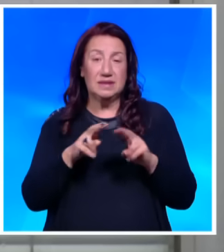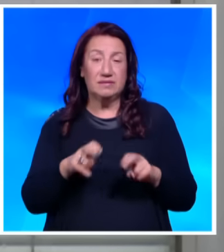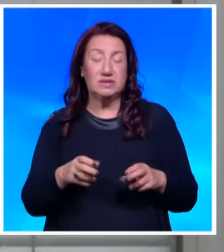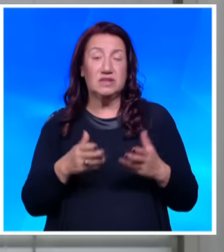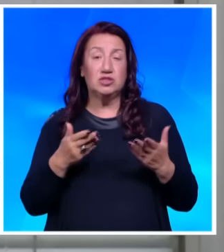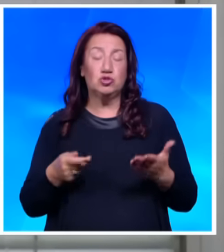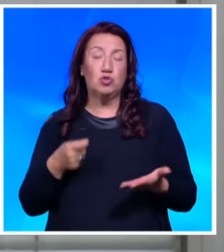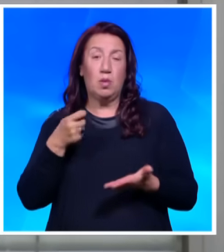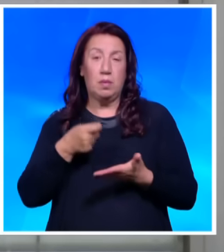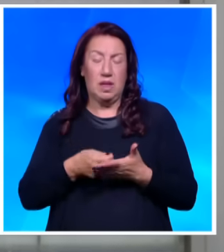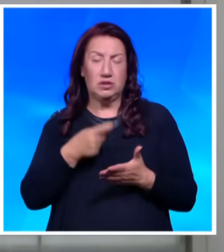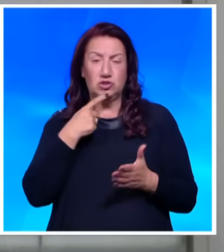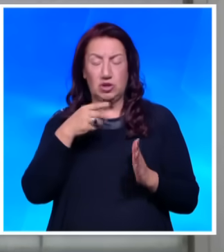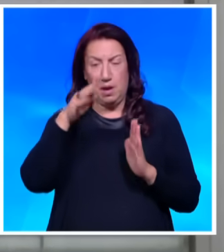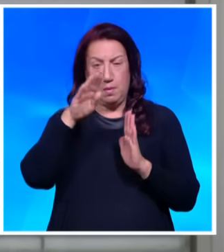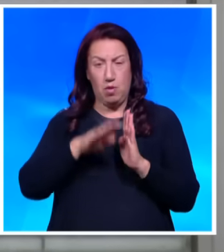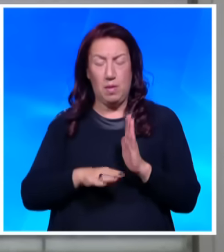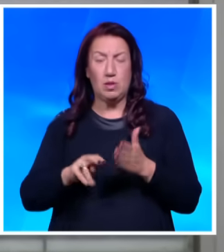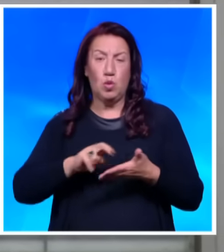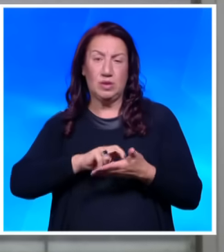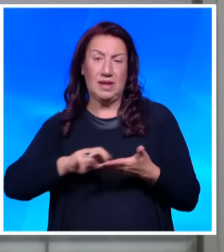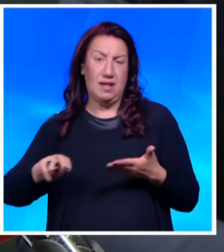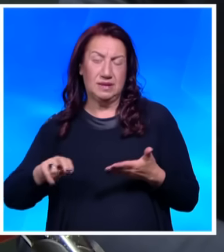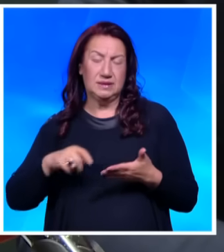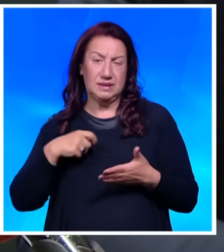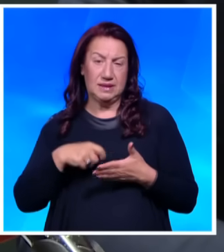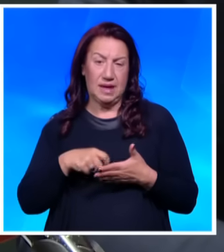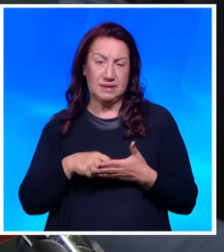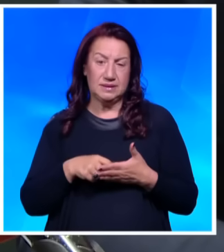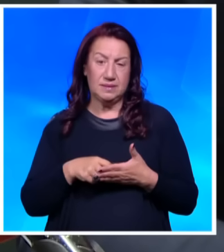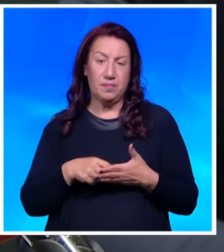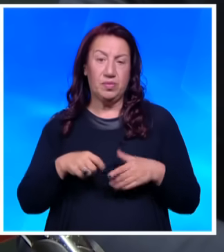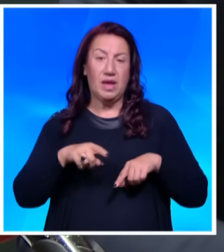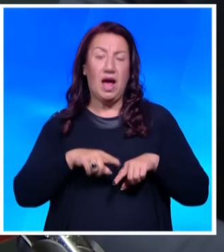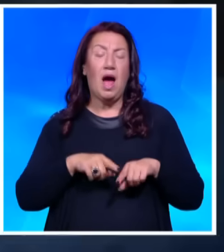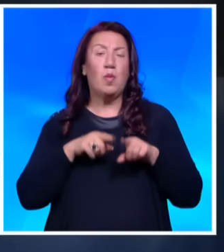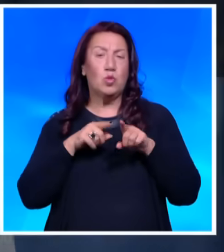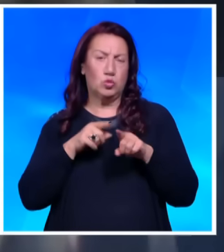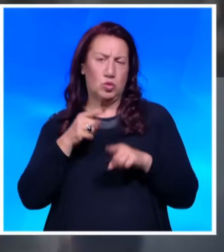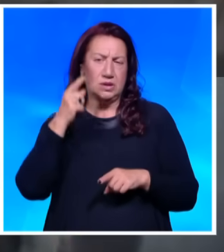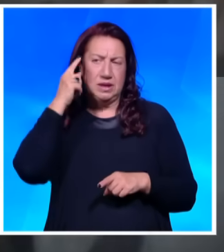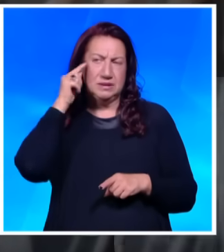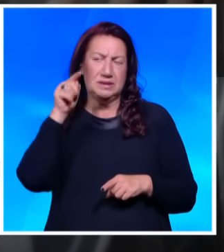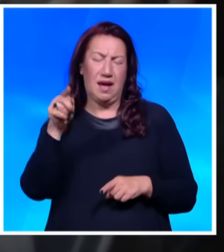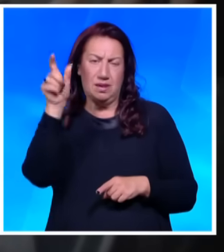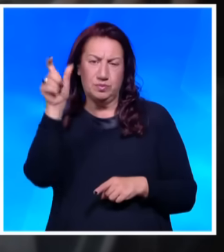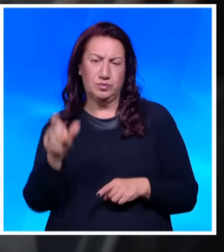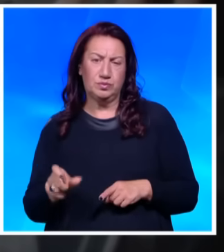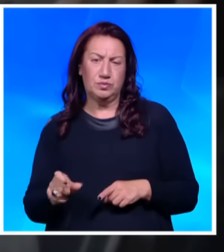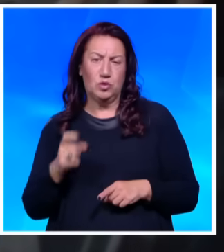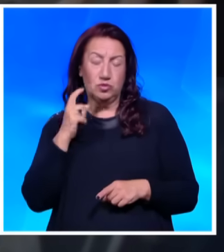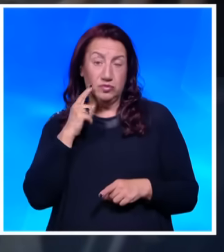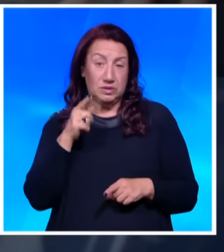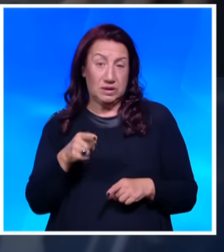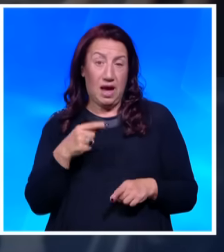Хазната е ощетена с 500 милиона лева. Прокуратурата е неясно срещу кого се изправя. При тази процедура на прокуратурата